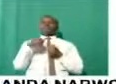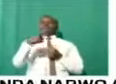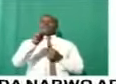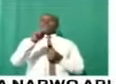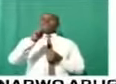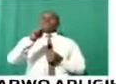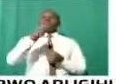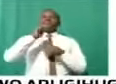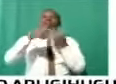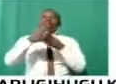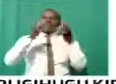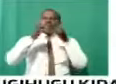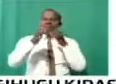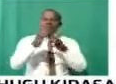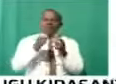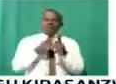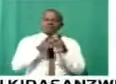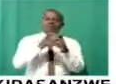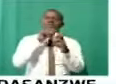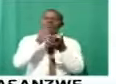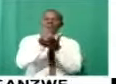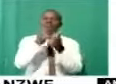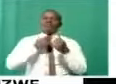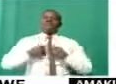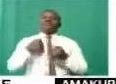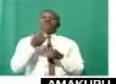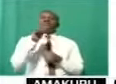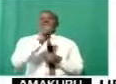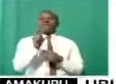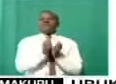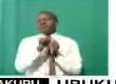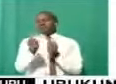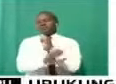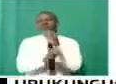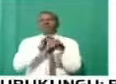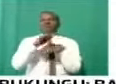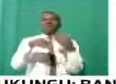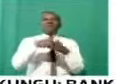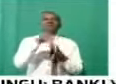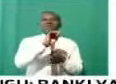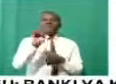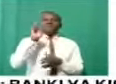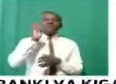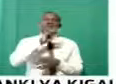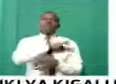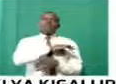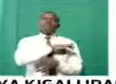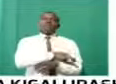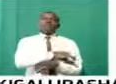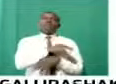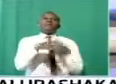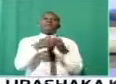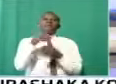Gatete we akaba yanasobanuye ko iyi gari ya moshi itazafasha u Rwanda gusa na Tanzania, ahubwo n'ibindi bihugu byo mu karere bikaba bizabyungukiraho.